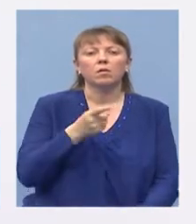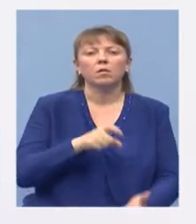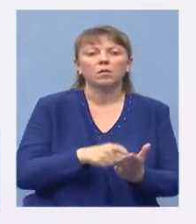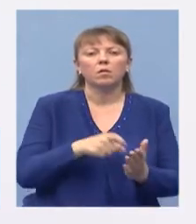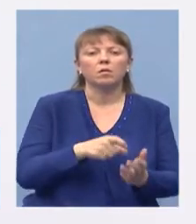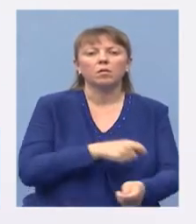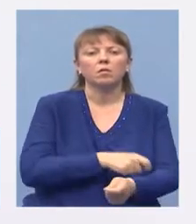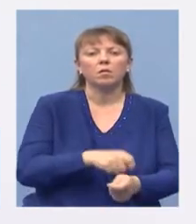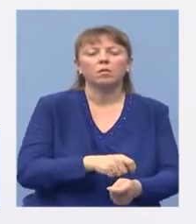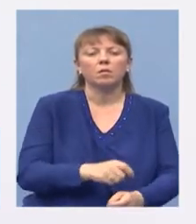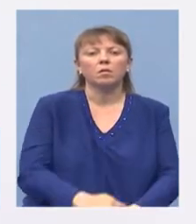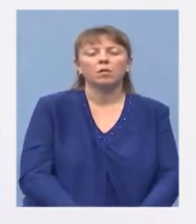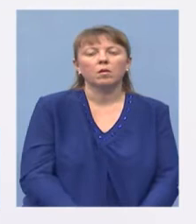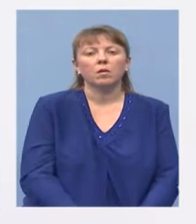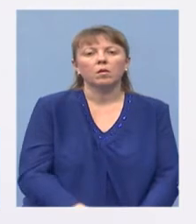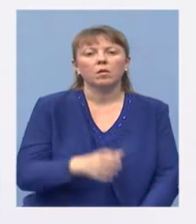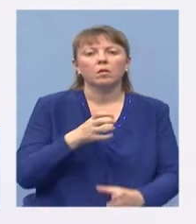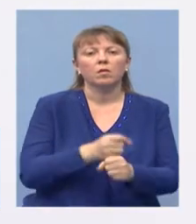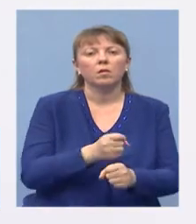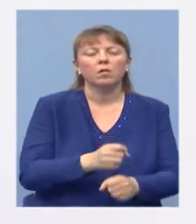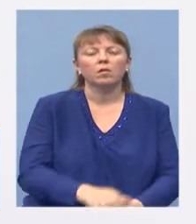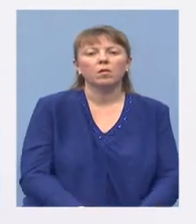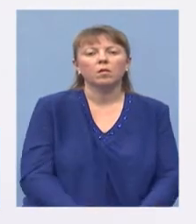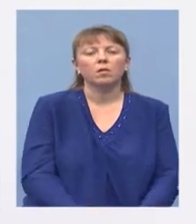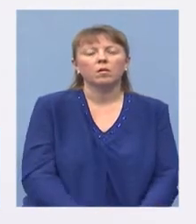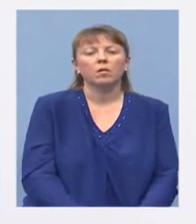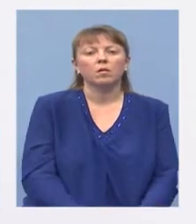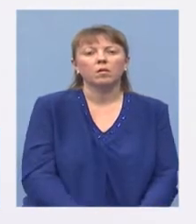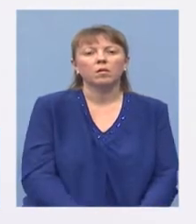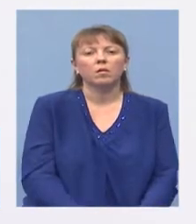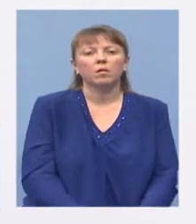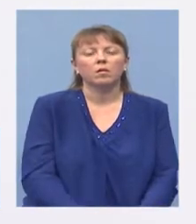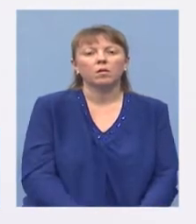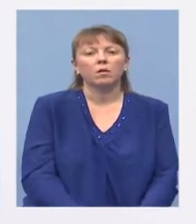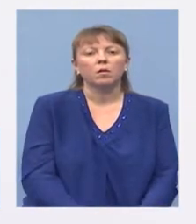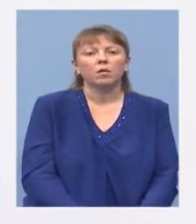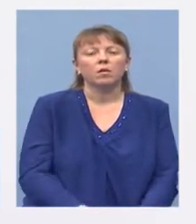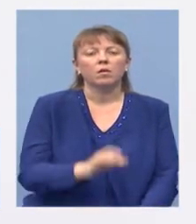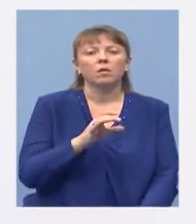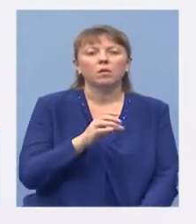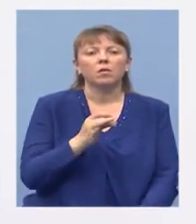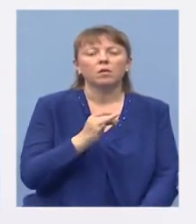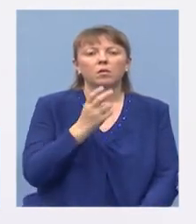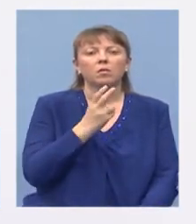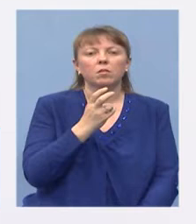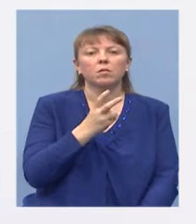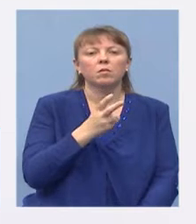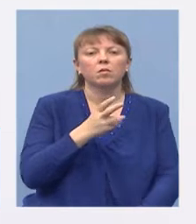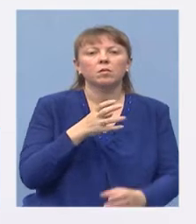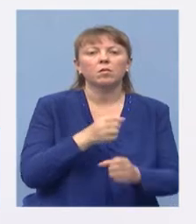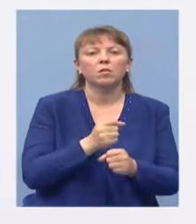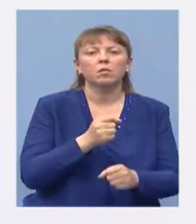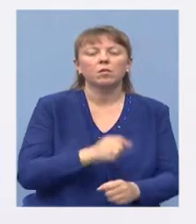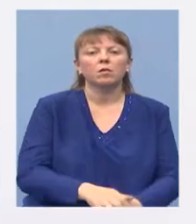квадратах. У нас, к сожалению, ограниченность по Исатай Махамбета, ЦОН номер 2, а также на Джамбула. Это